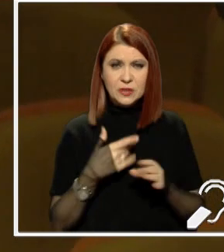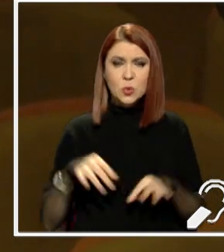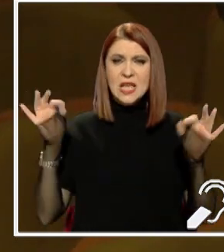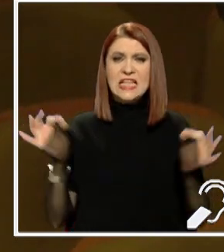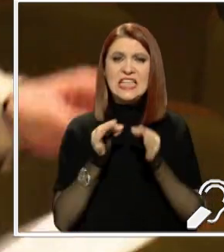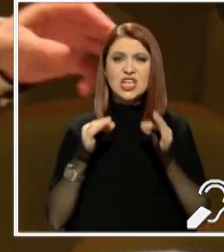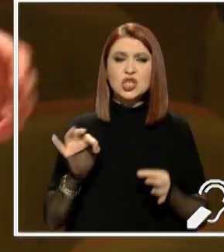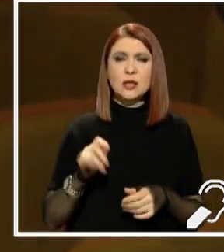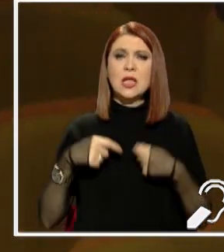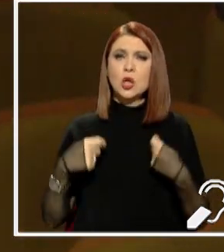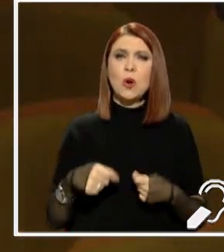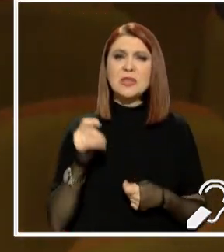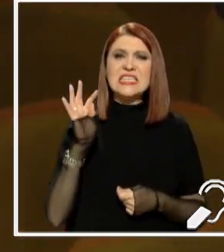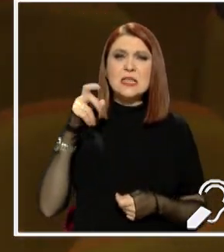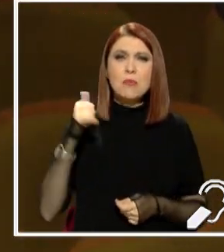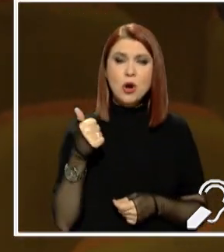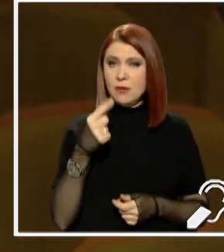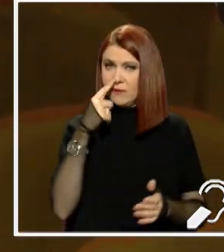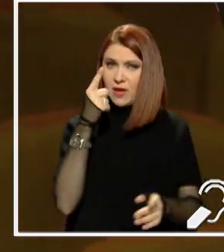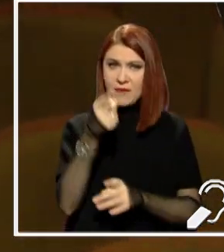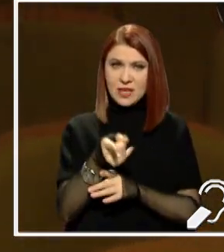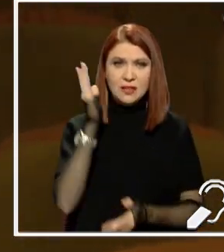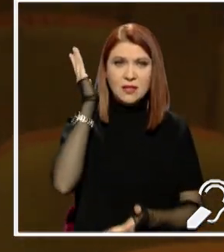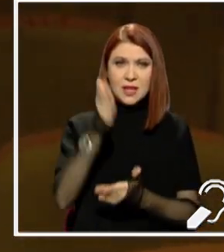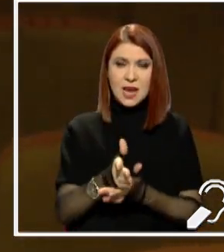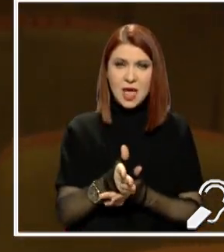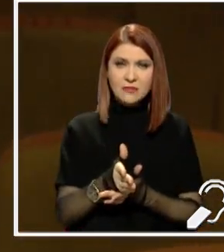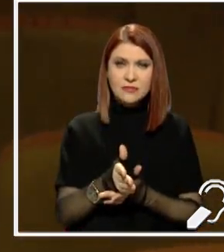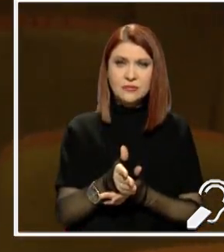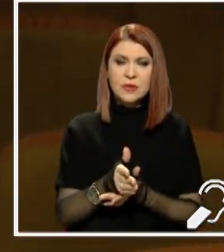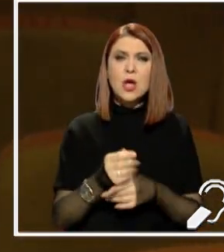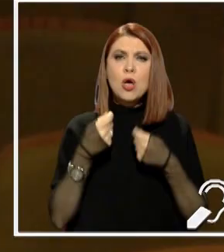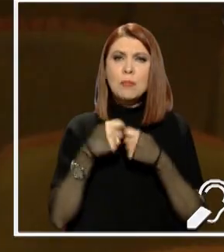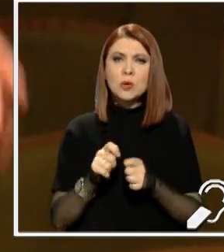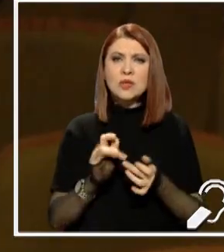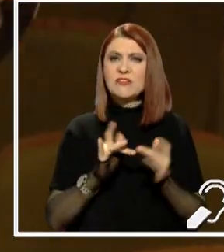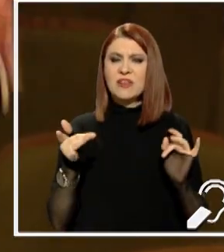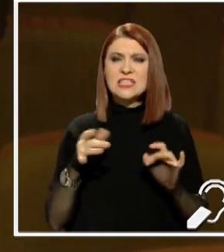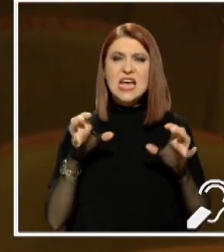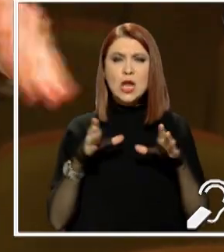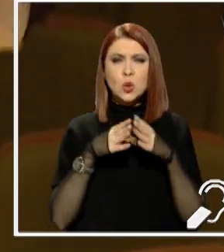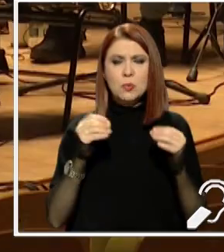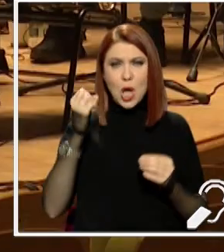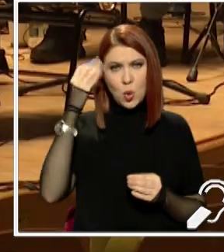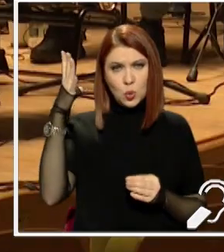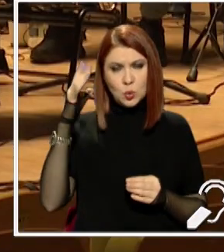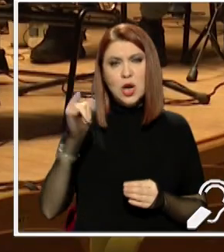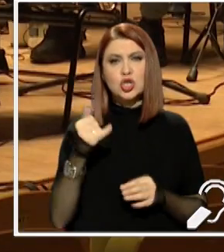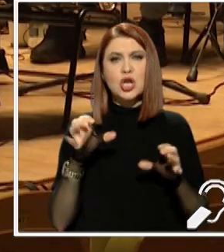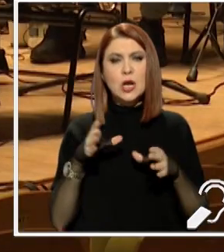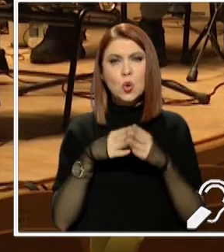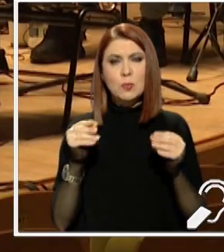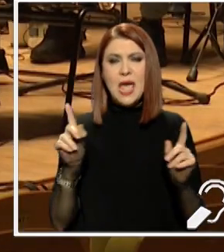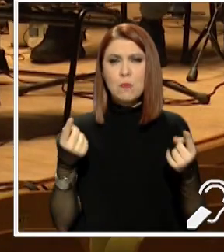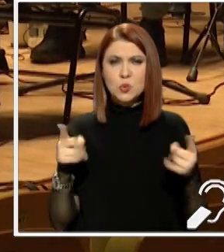dirijat de Simona Strungaru, va fi transmis live pe calea undelor pe toate frecvențele Radio România Cultural și Radio